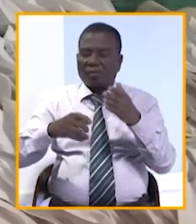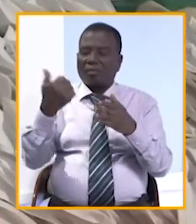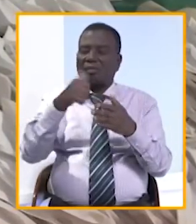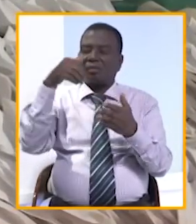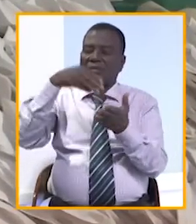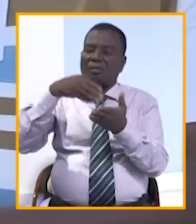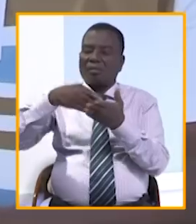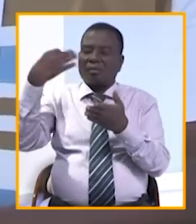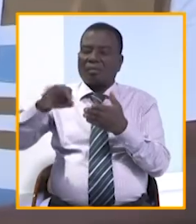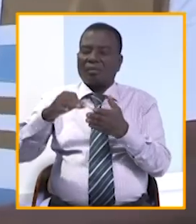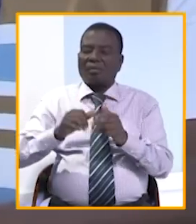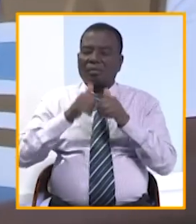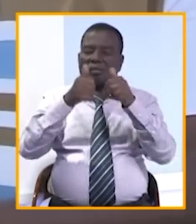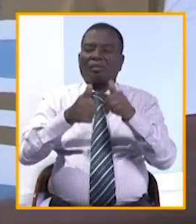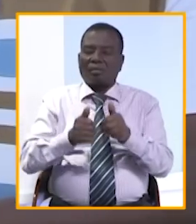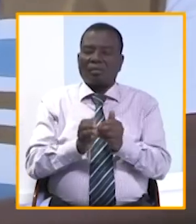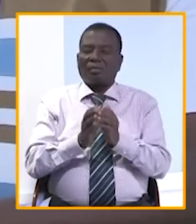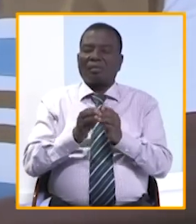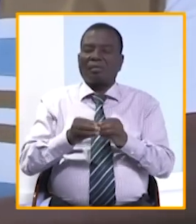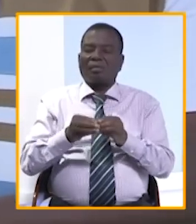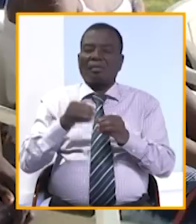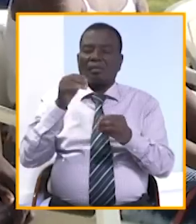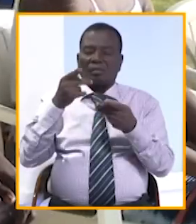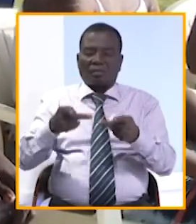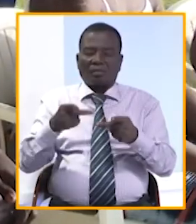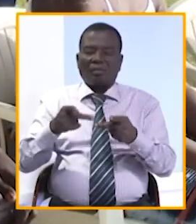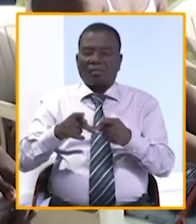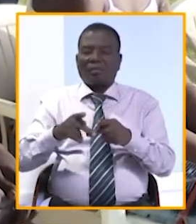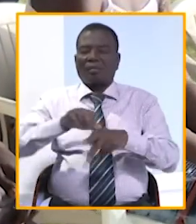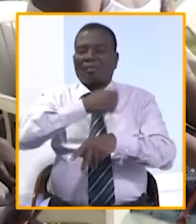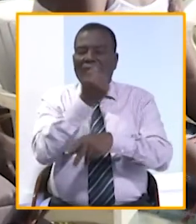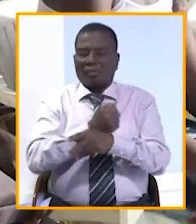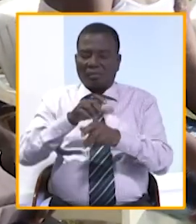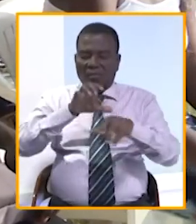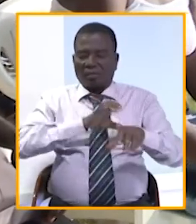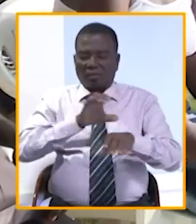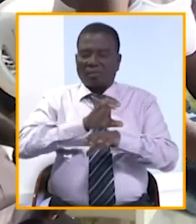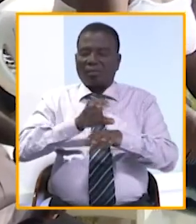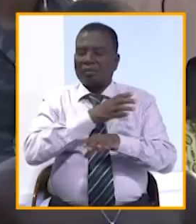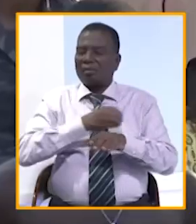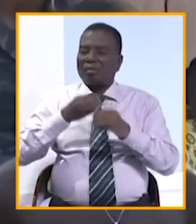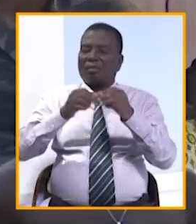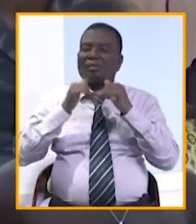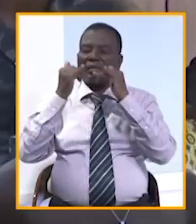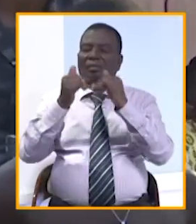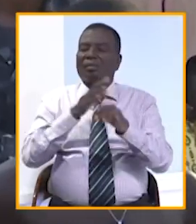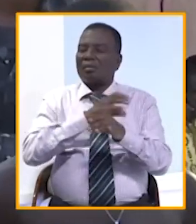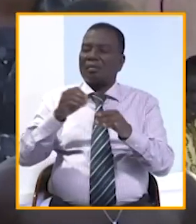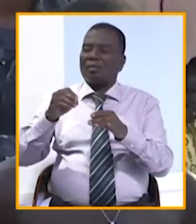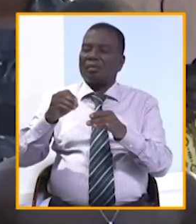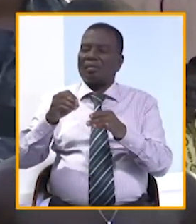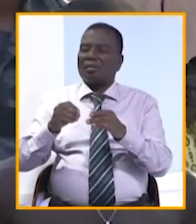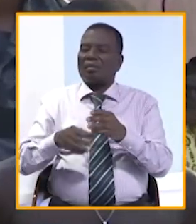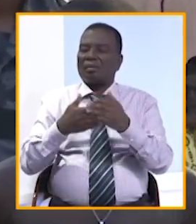millions de francs CFA. La remise des kits a eu lieu en présence des autorités locales et de la communauté éducative. Pour le donateur, l'action sociale et